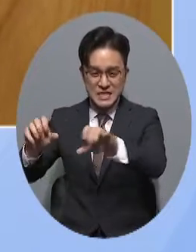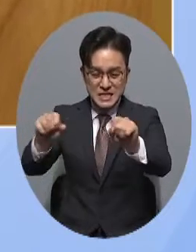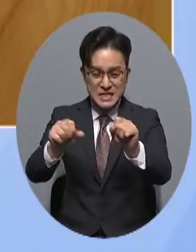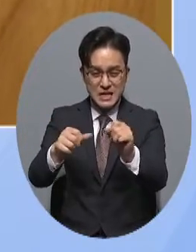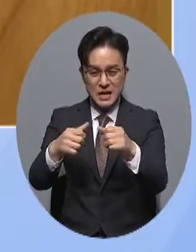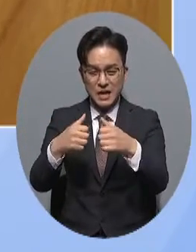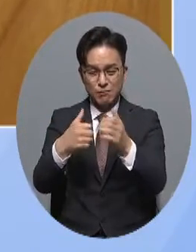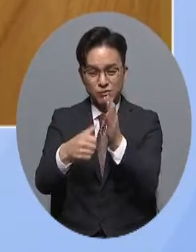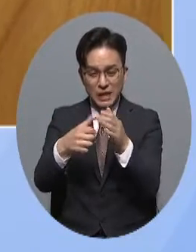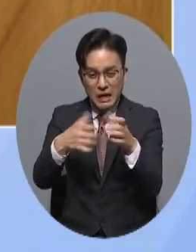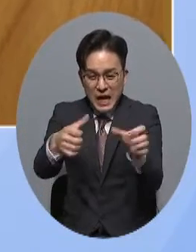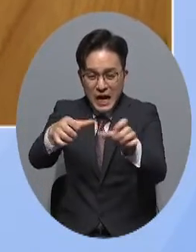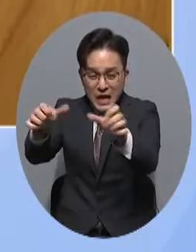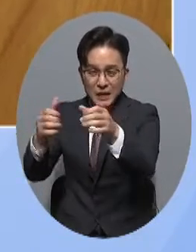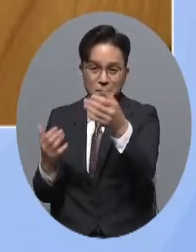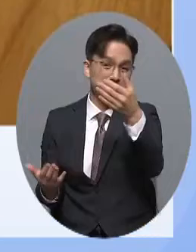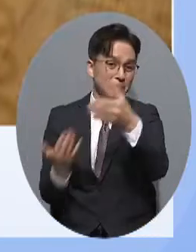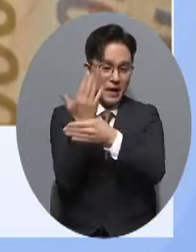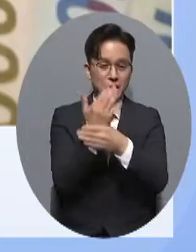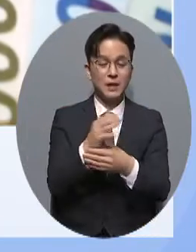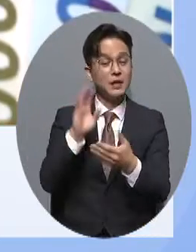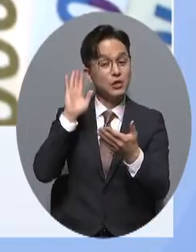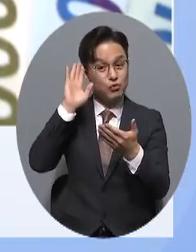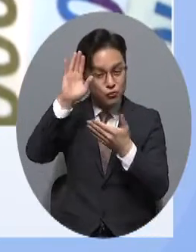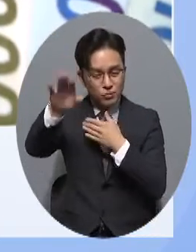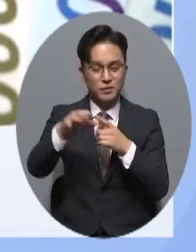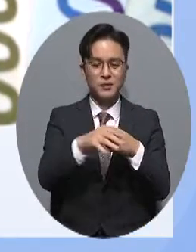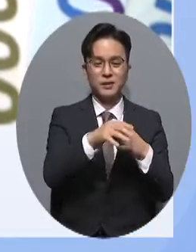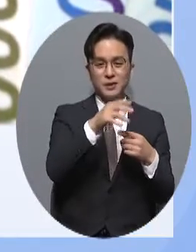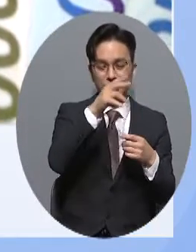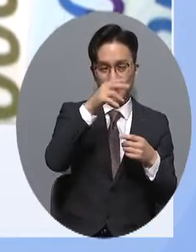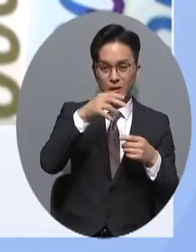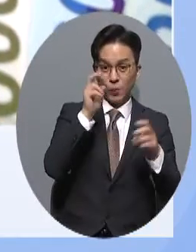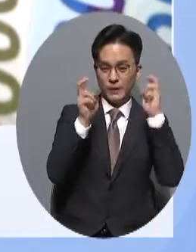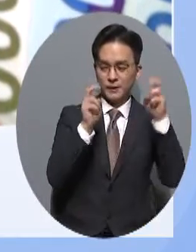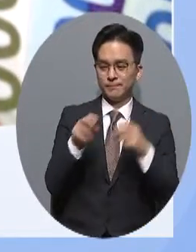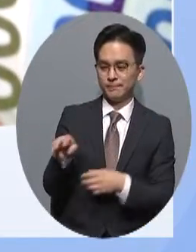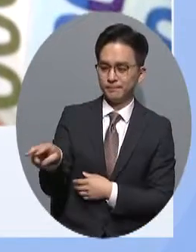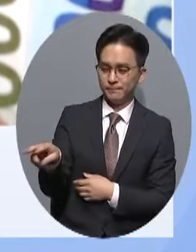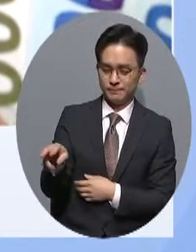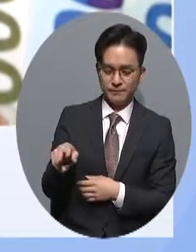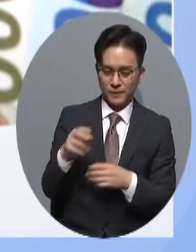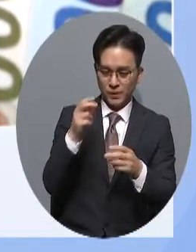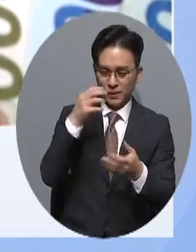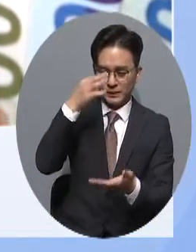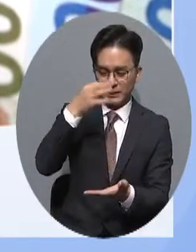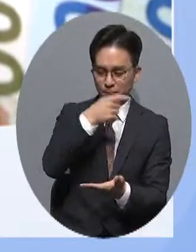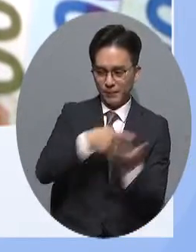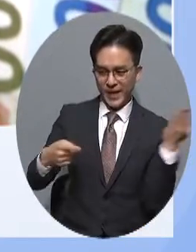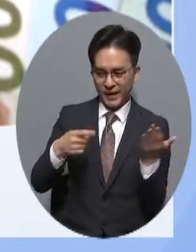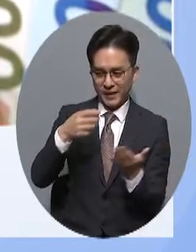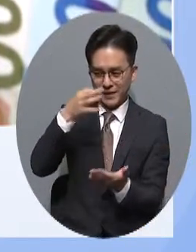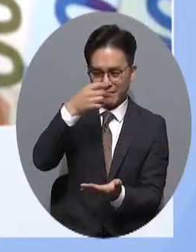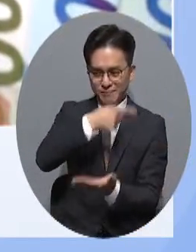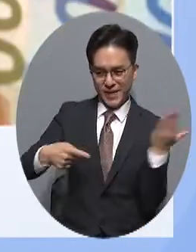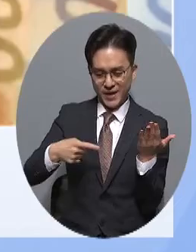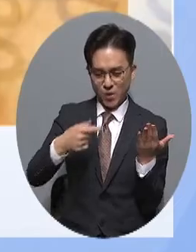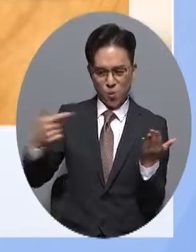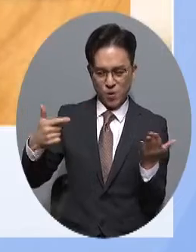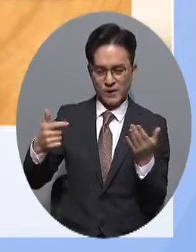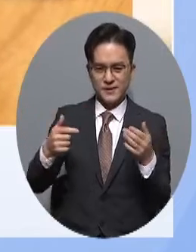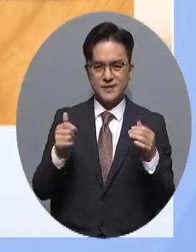거액의 손해배상청구 소송을 했습니다 근데 그 판결이 확정이 되고 나니까 어떻게 보면은 그